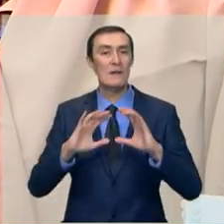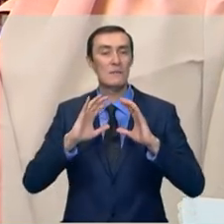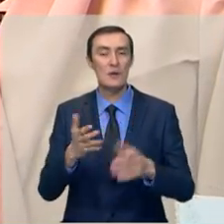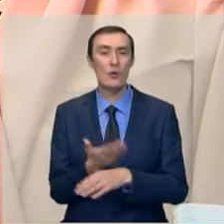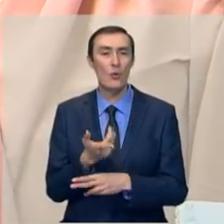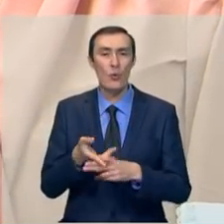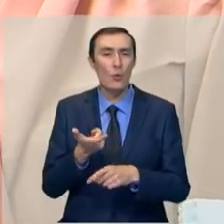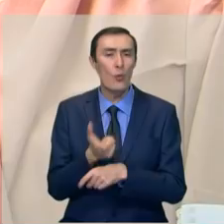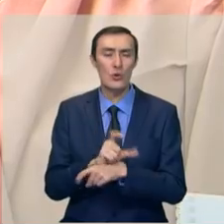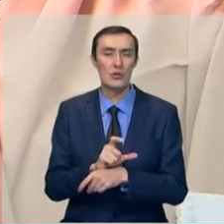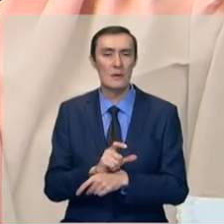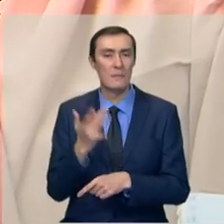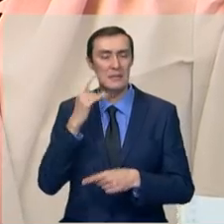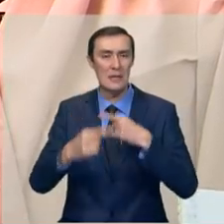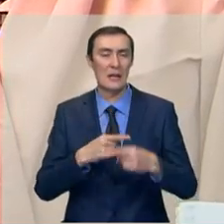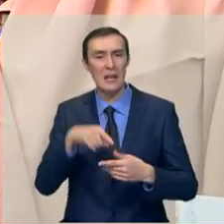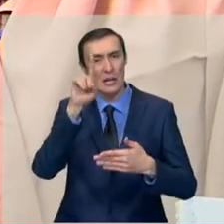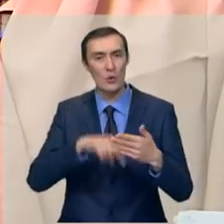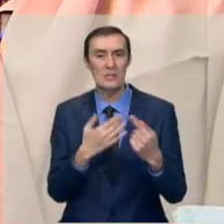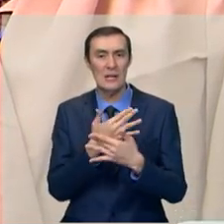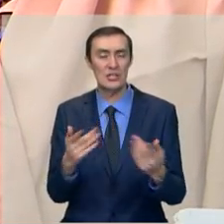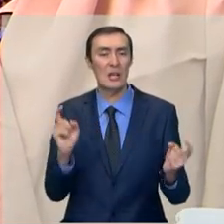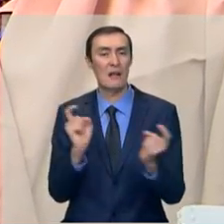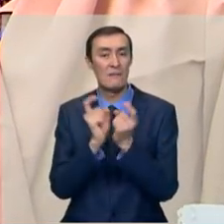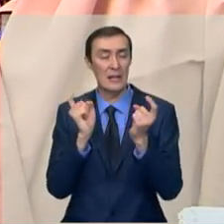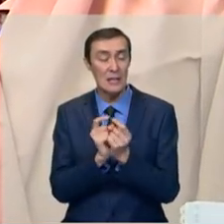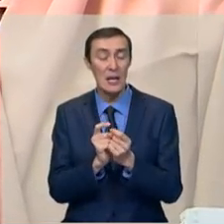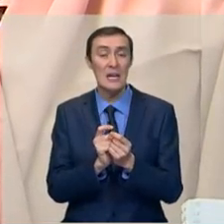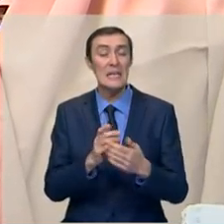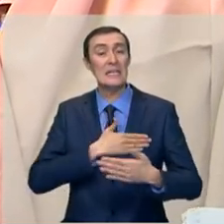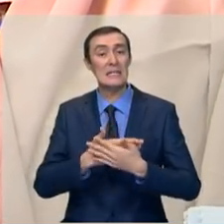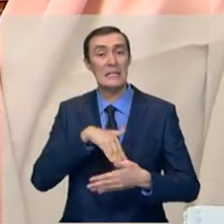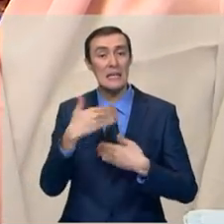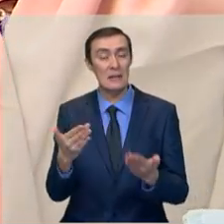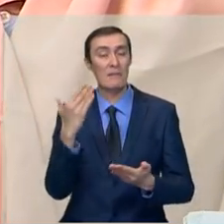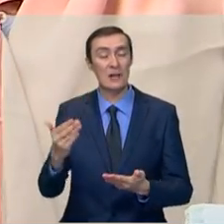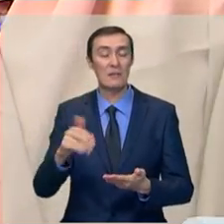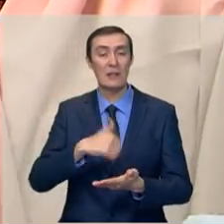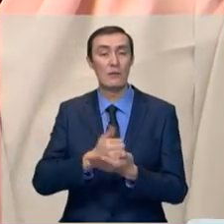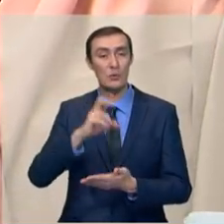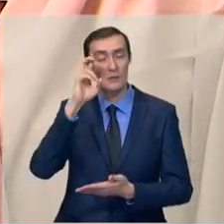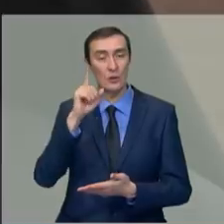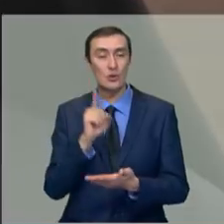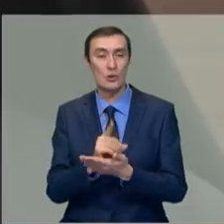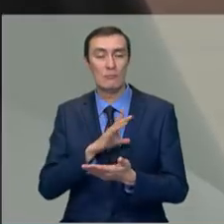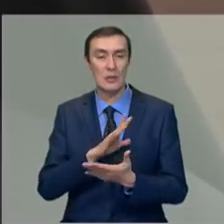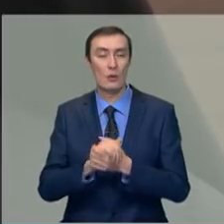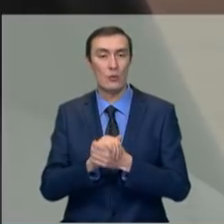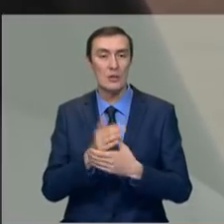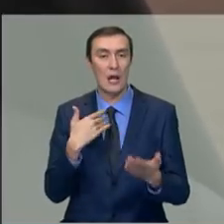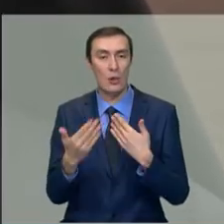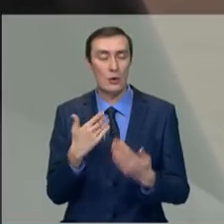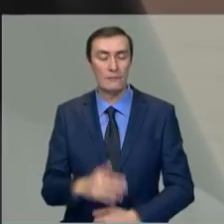остры религиозные конфликты. Инициатива вашего президента как раз направлена на установление диалога. Общество